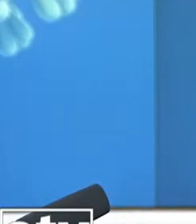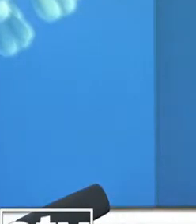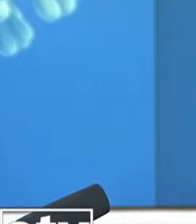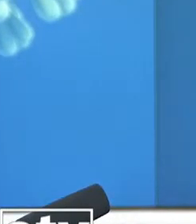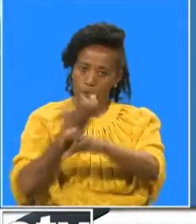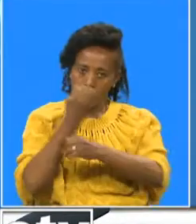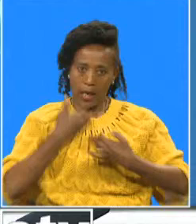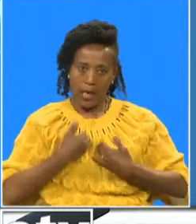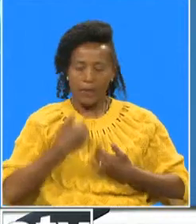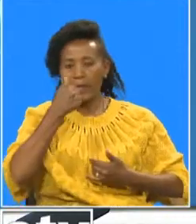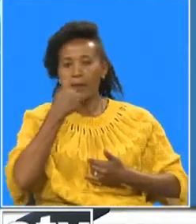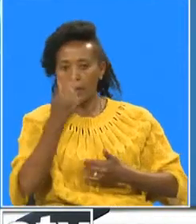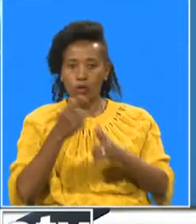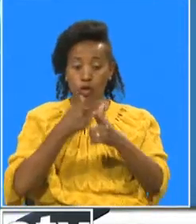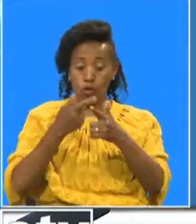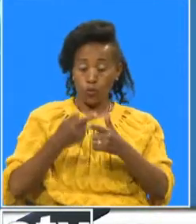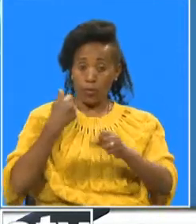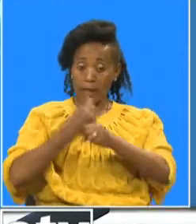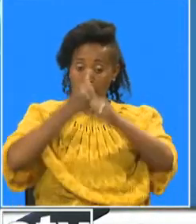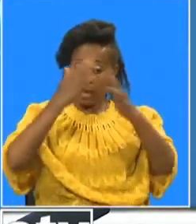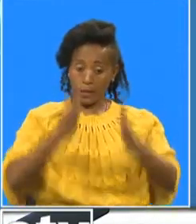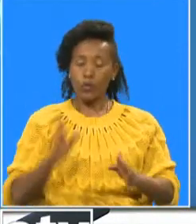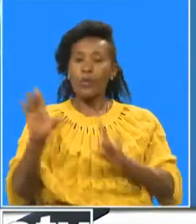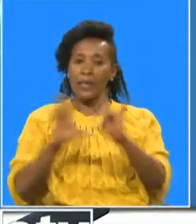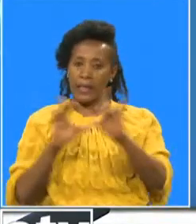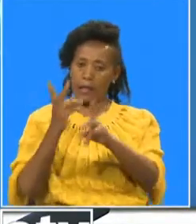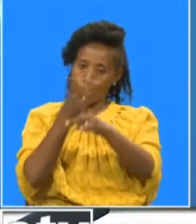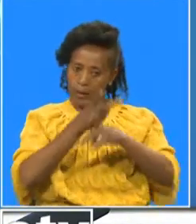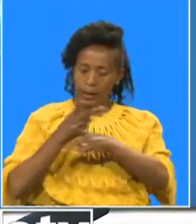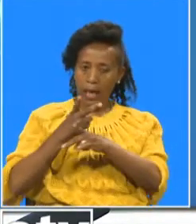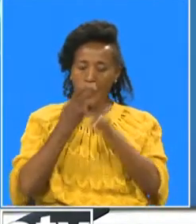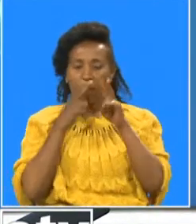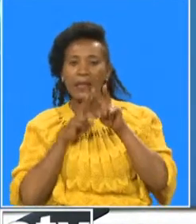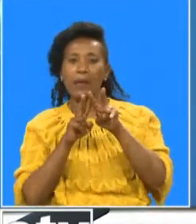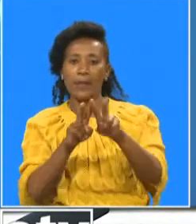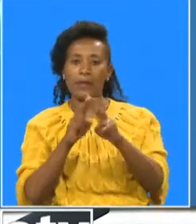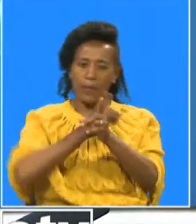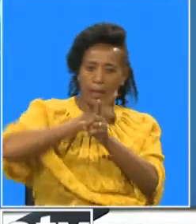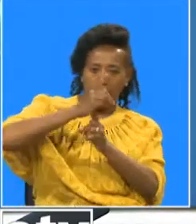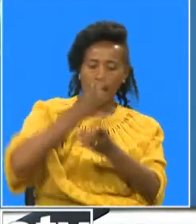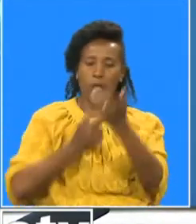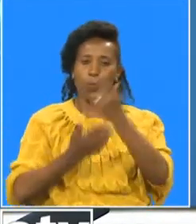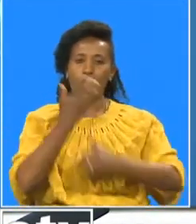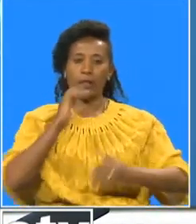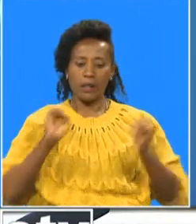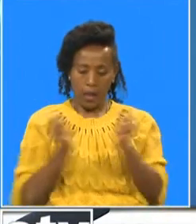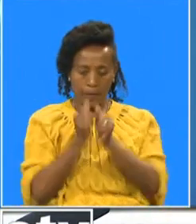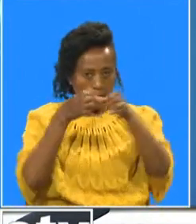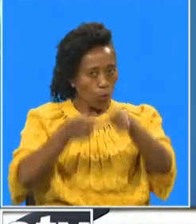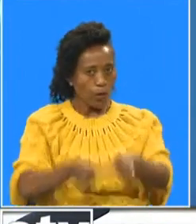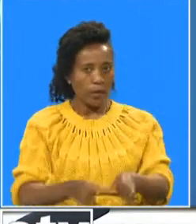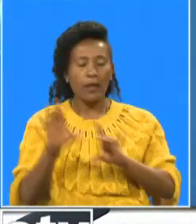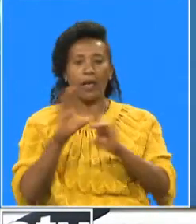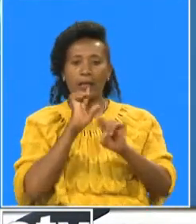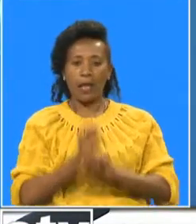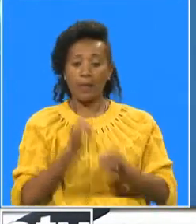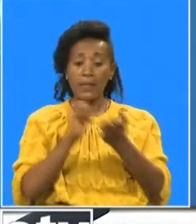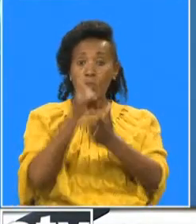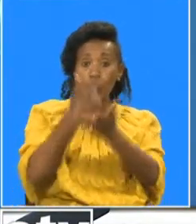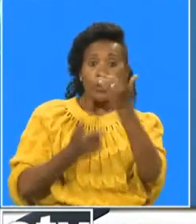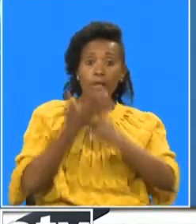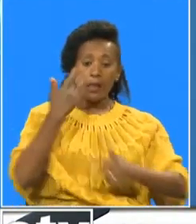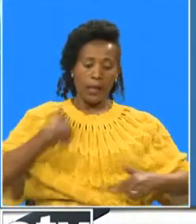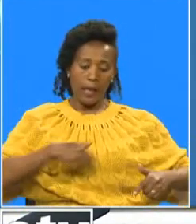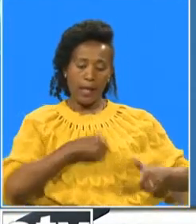መውሰድ አለበት ሚለውን እንዲሁም ደግሞ ለሰራተኞችስ የሚደረገውን ጥንቃቄ በተመለከተ በቀጥታ ውይይታችን አብረን ቆይታ እናደርጋለን። በዚህ ውይይት